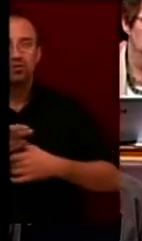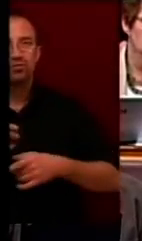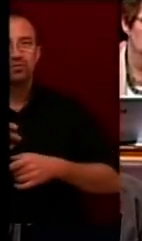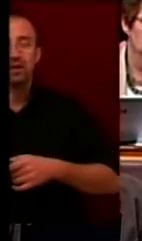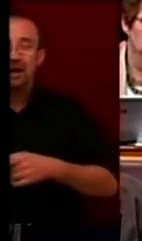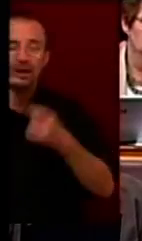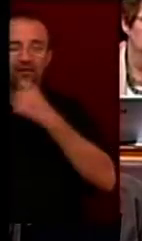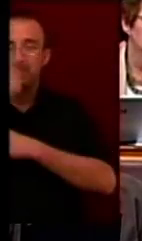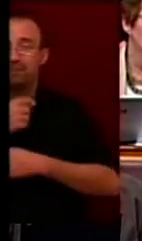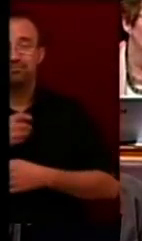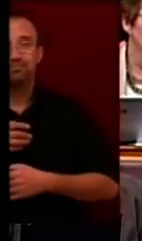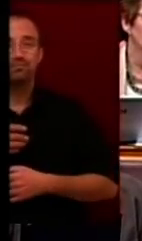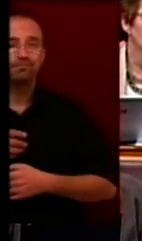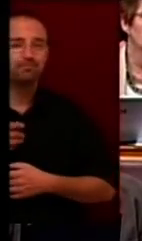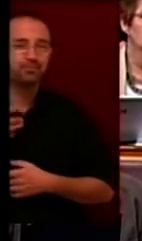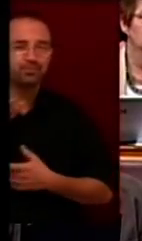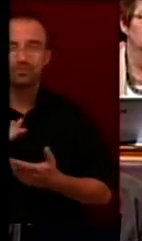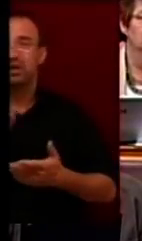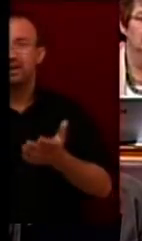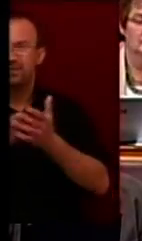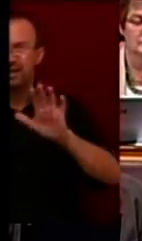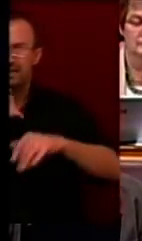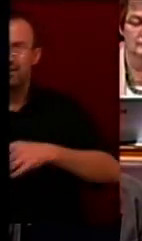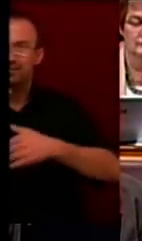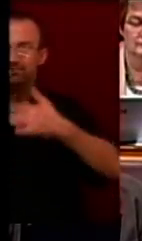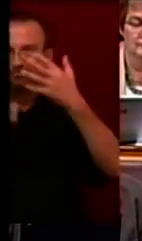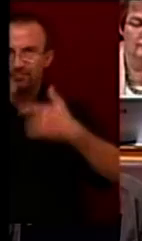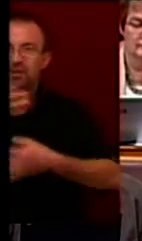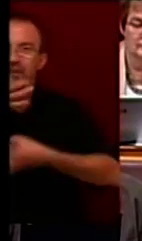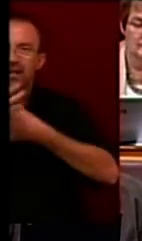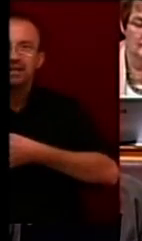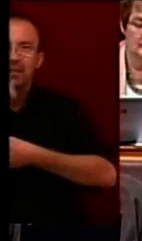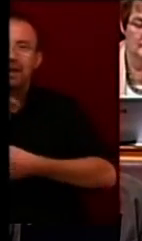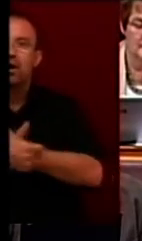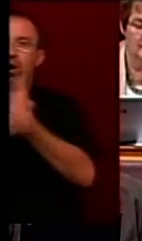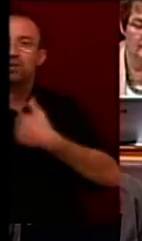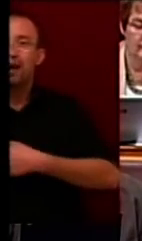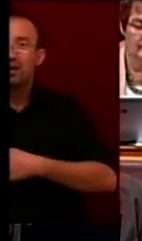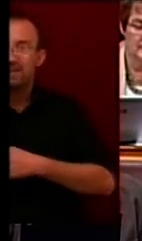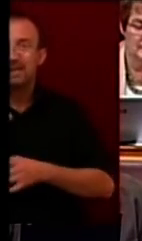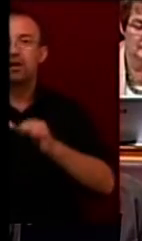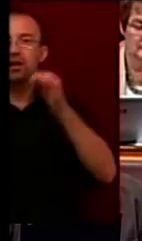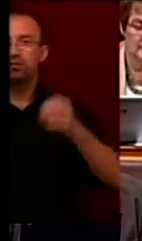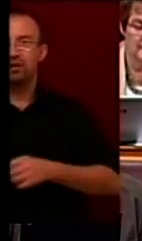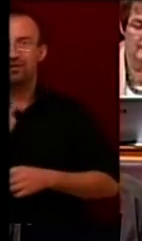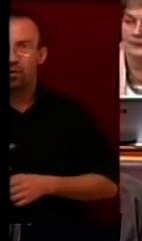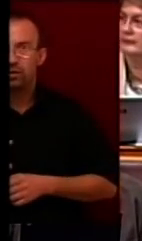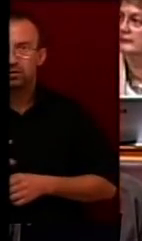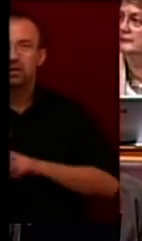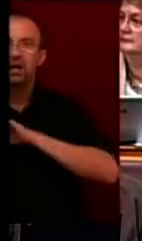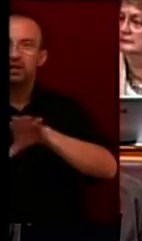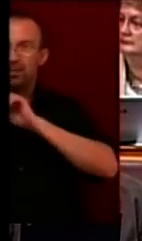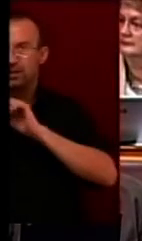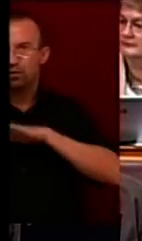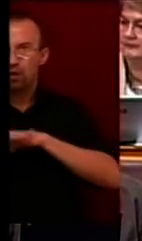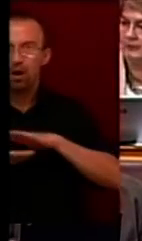az emberek véleménye. Egy 2009-es felmérésben a megkérdezettek 63%-a nyilatkozott úgy, hogy